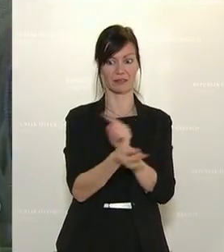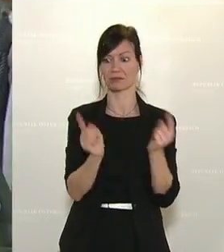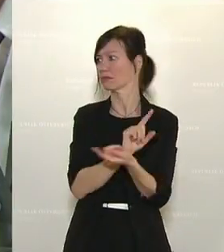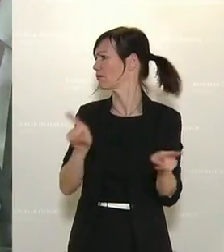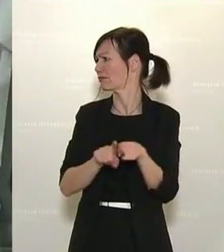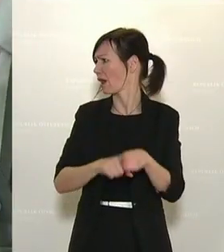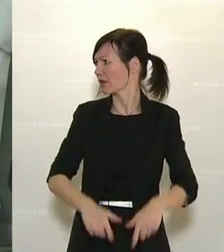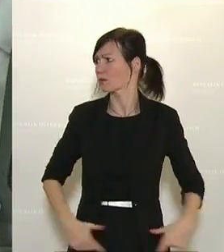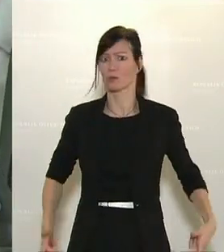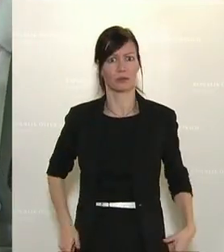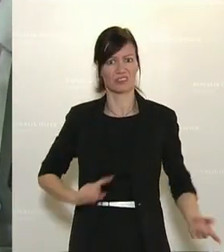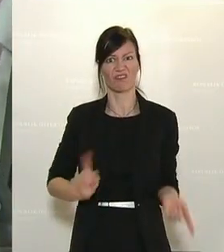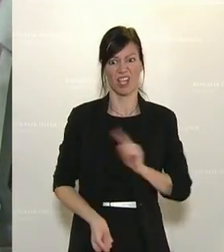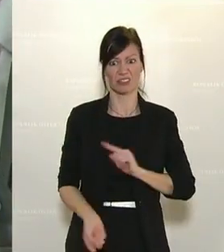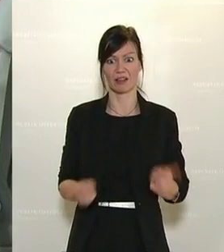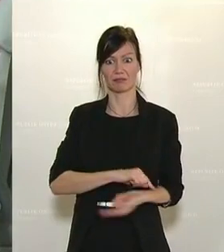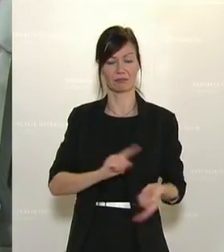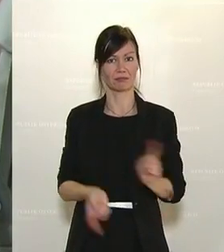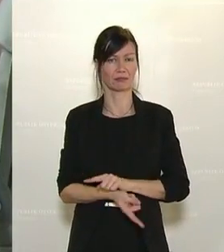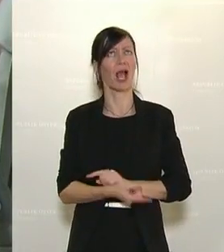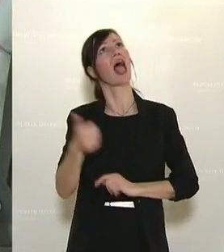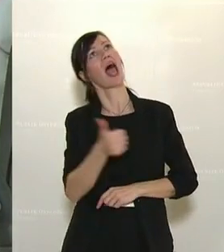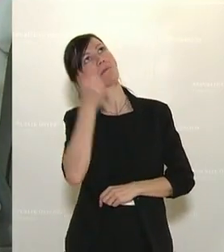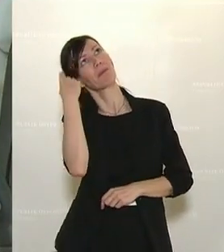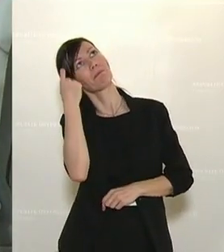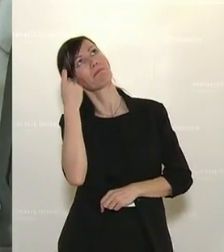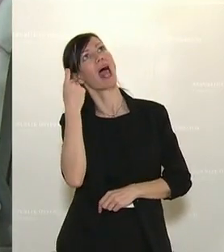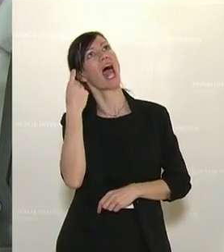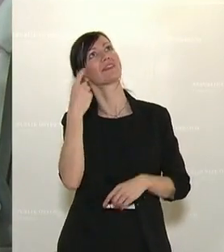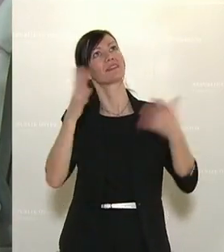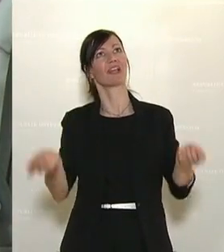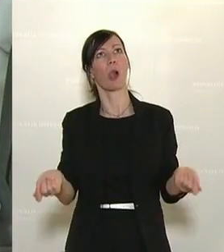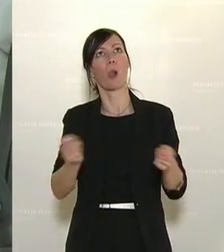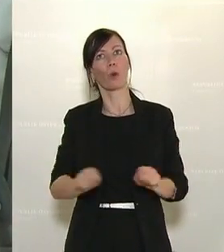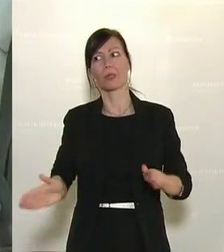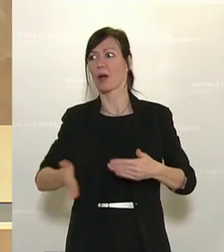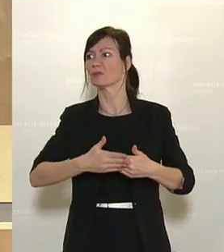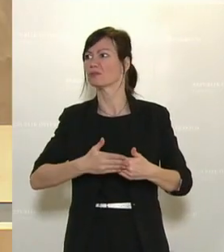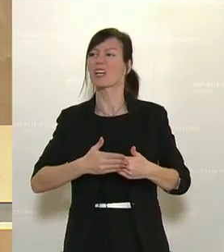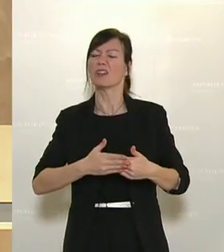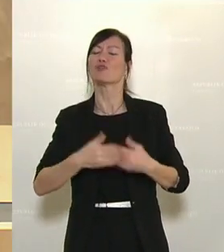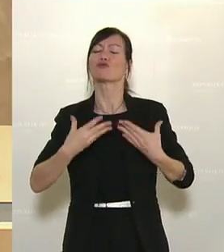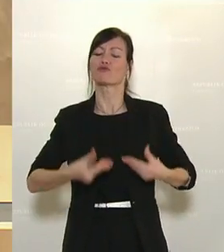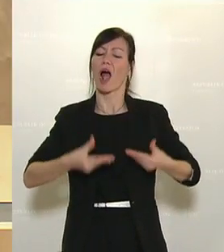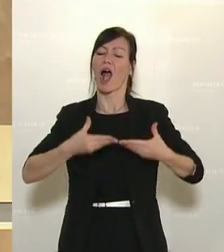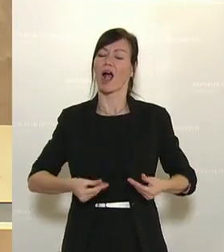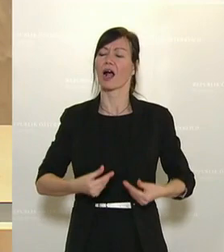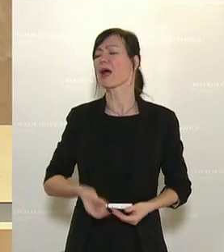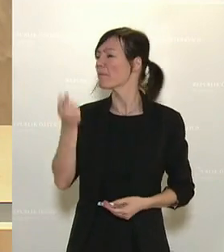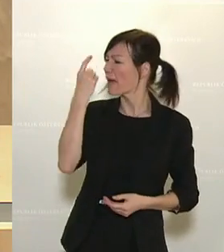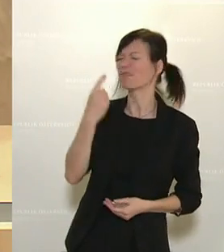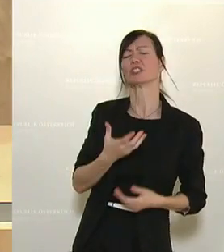jedes Mal was anderes, was Sie herbringen. Einmal ist der Lockdown nicht scharf genug, dann ist der Lockdown zu wenig scharf. Manchmal braucht